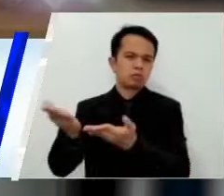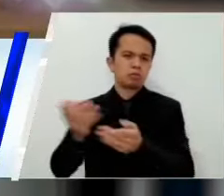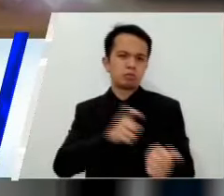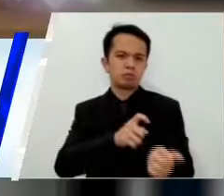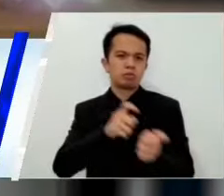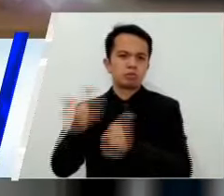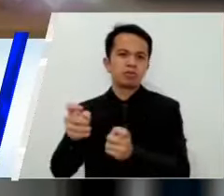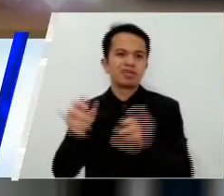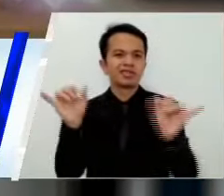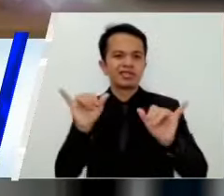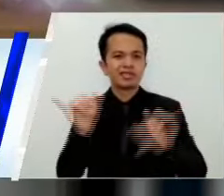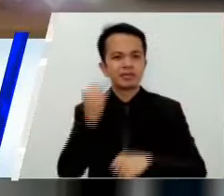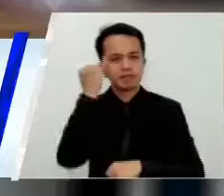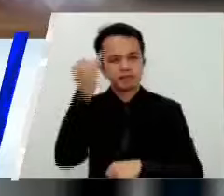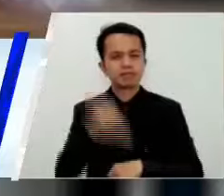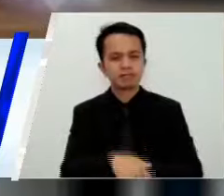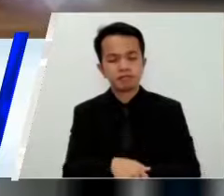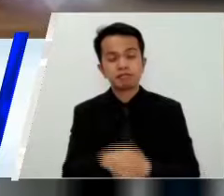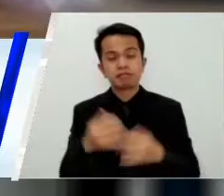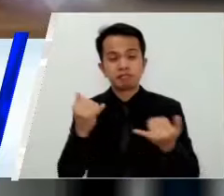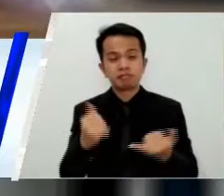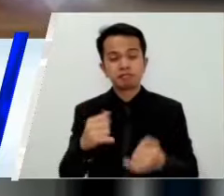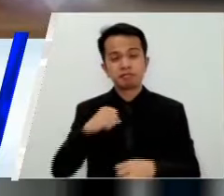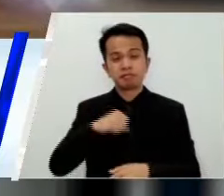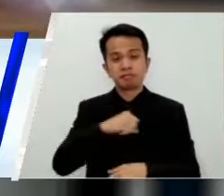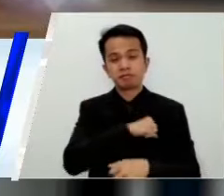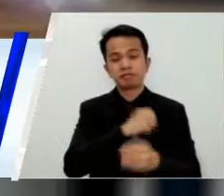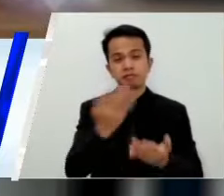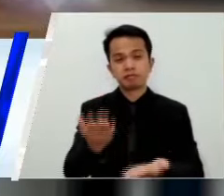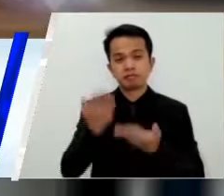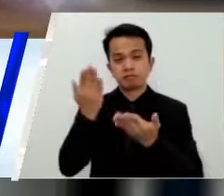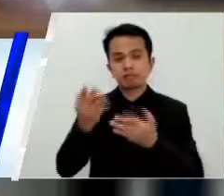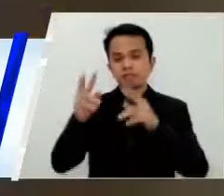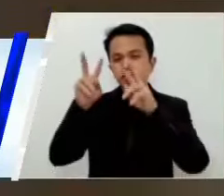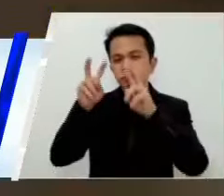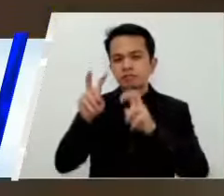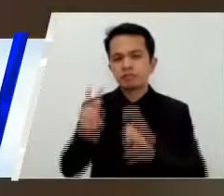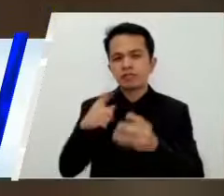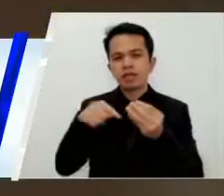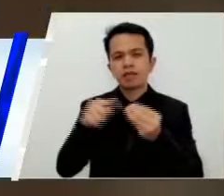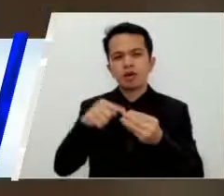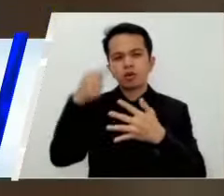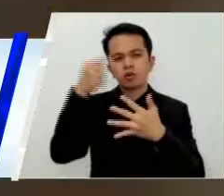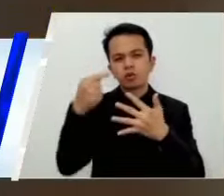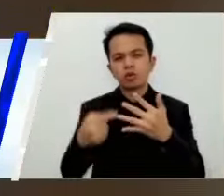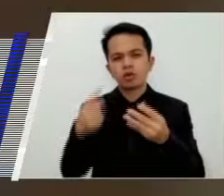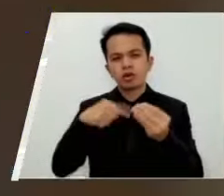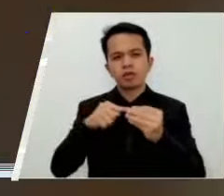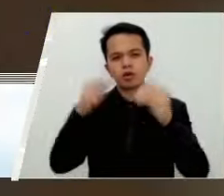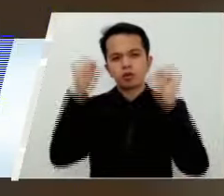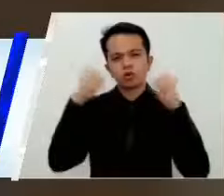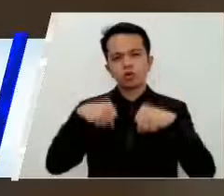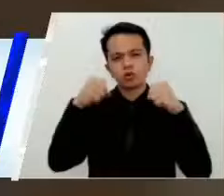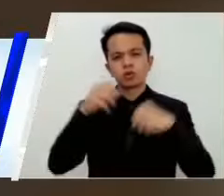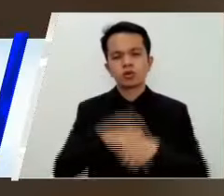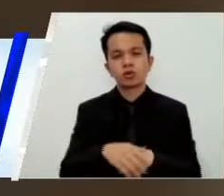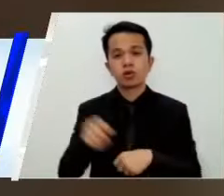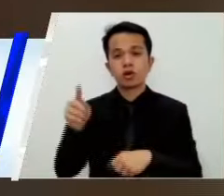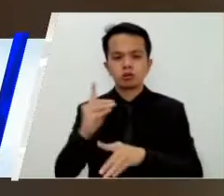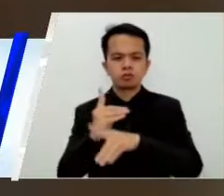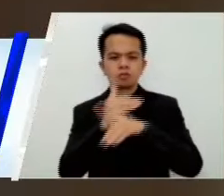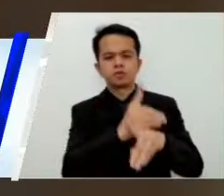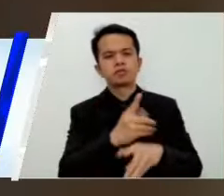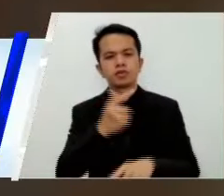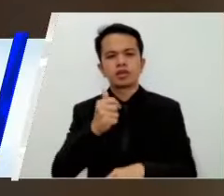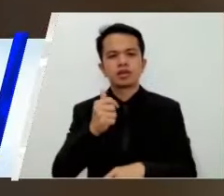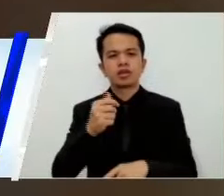Kasabay niya ng paghain ng resolusyon ng senadora para maimbestigahan ang mga detalye sa kasunduan. Dinepensa naman ito ng dating